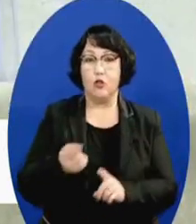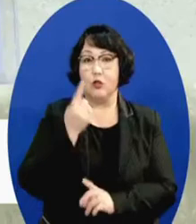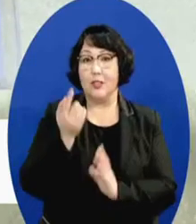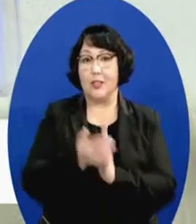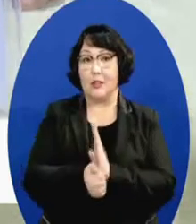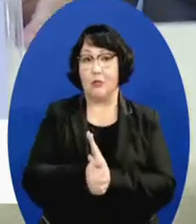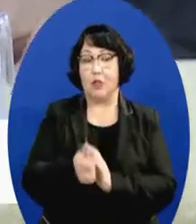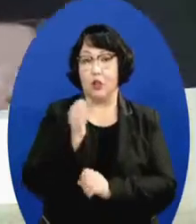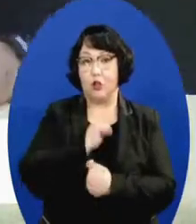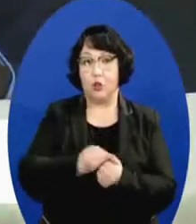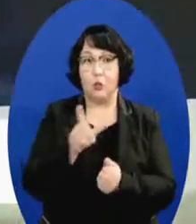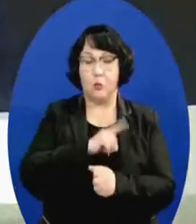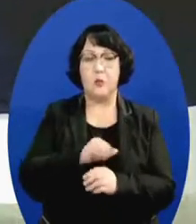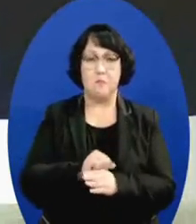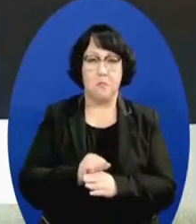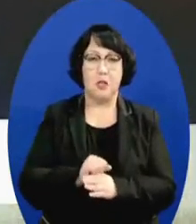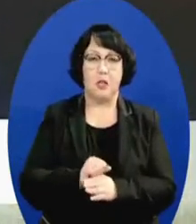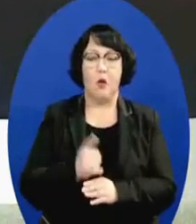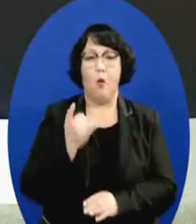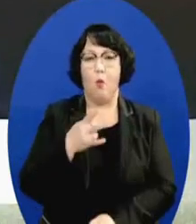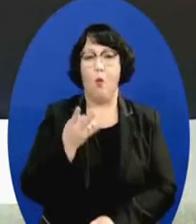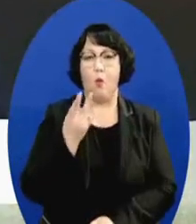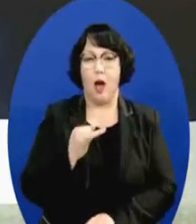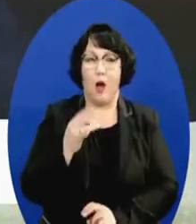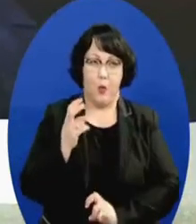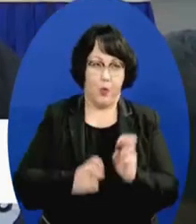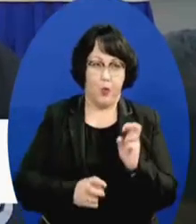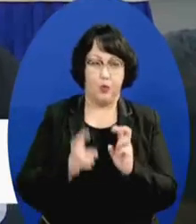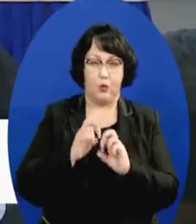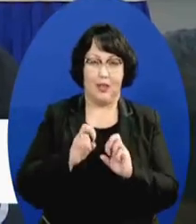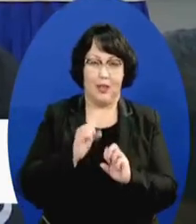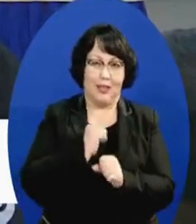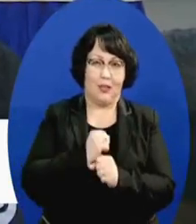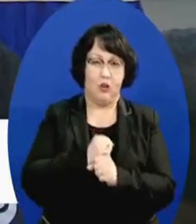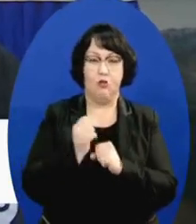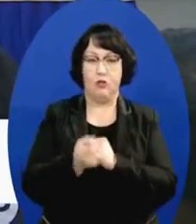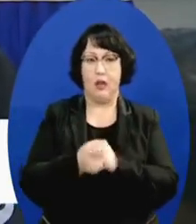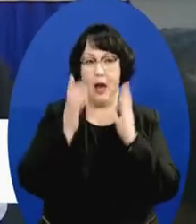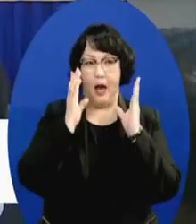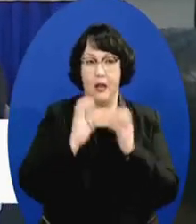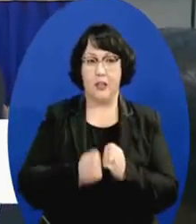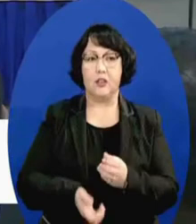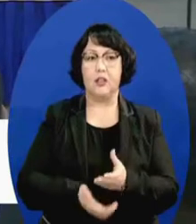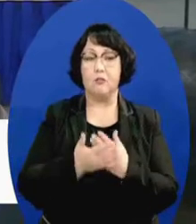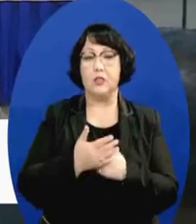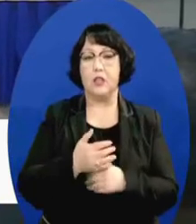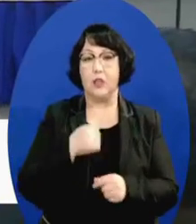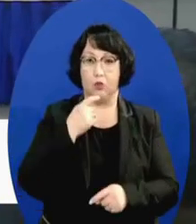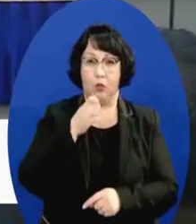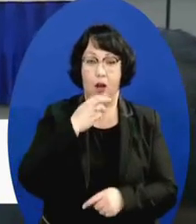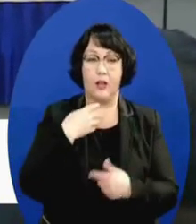чадамжтай төгсөгчдийг бэлтгэнэ. Мөн уурхайн үйлдвэрлэлийн судалгааны ажлуудыг онцгойлон анхаарч дэмжнэ гэдгийг